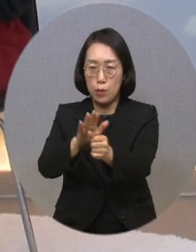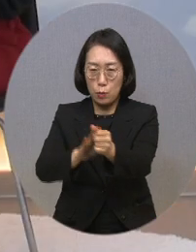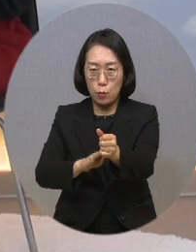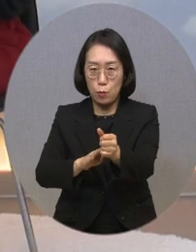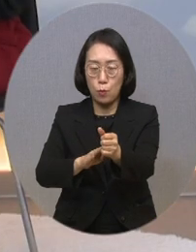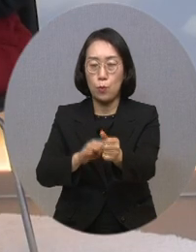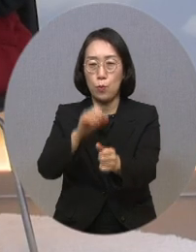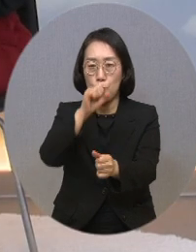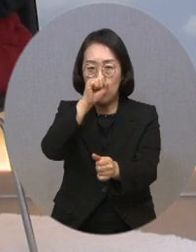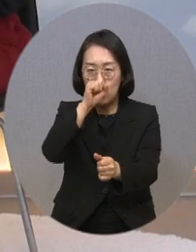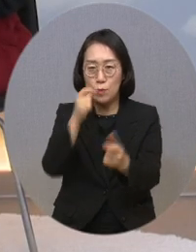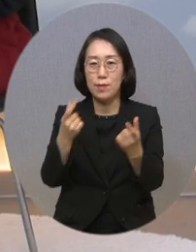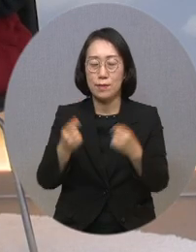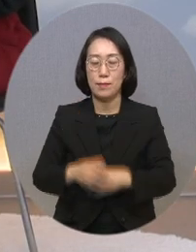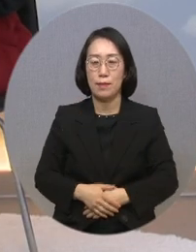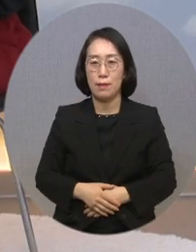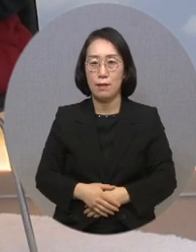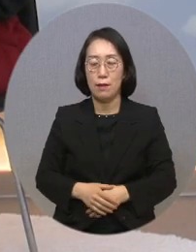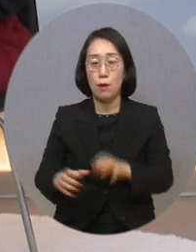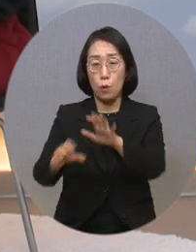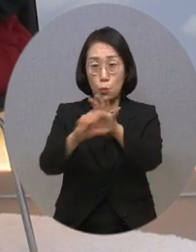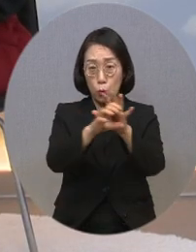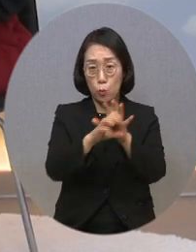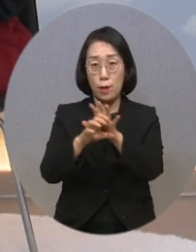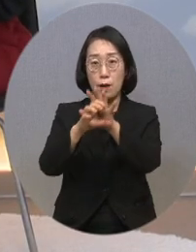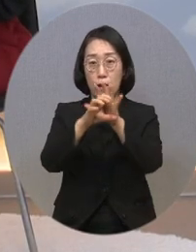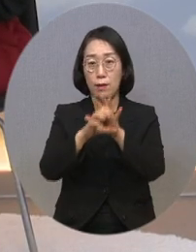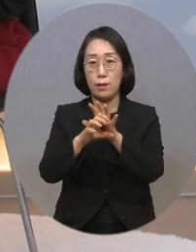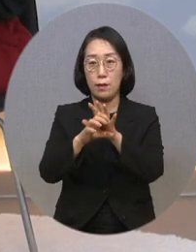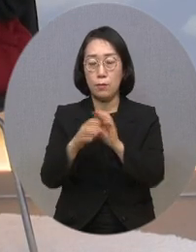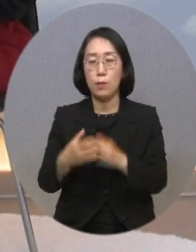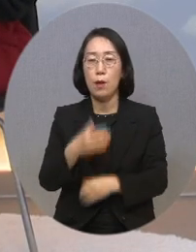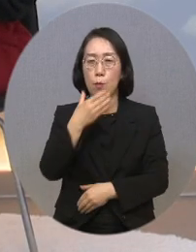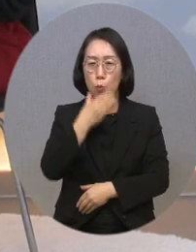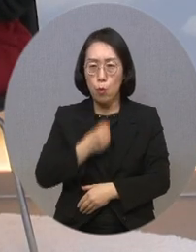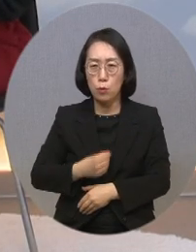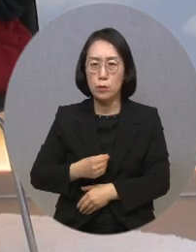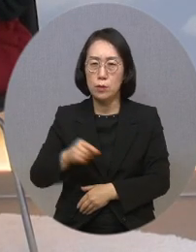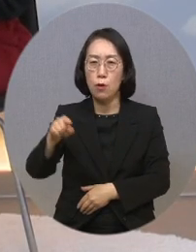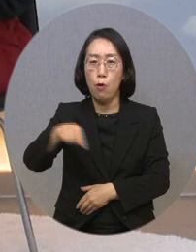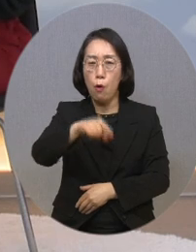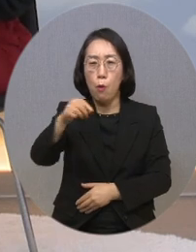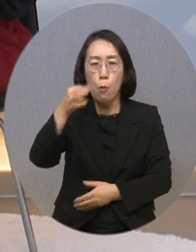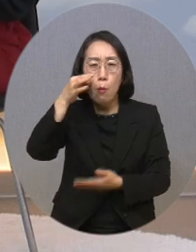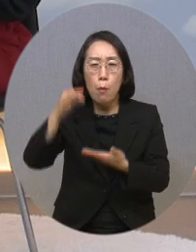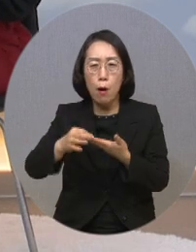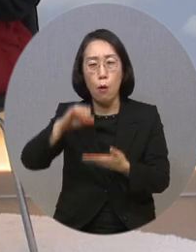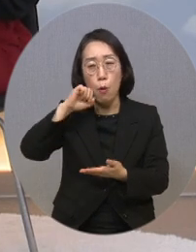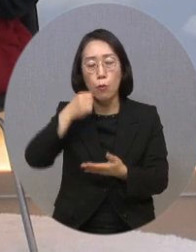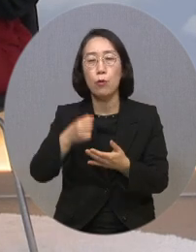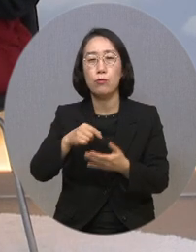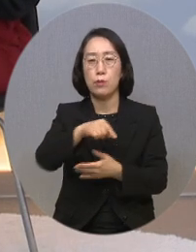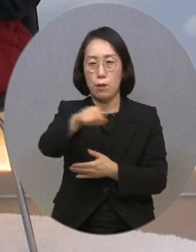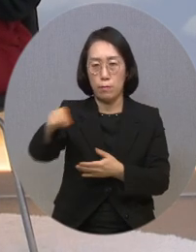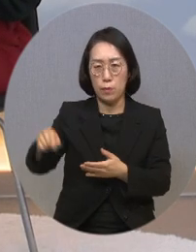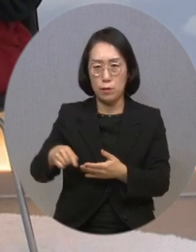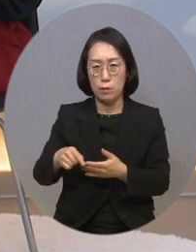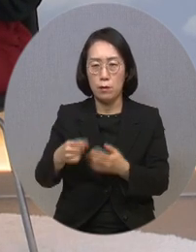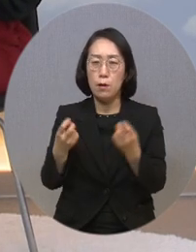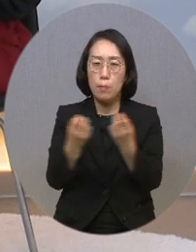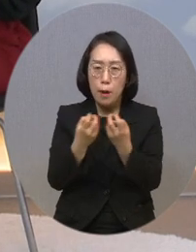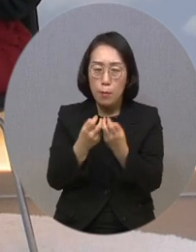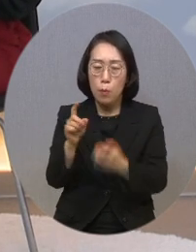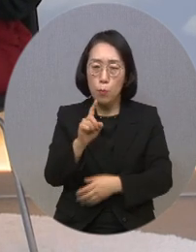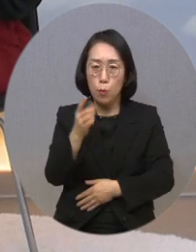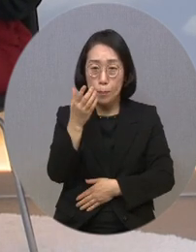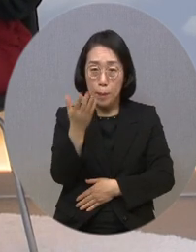네. 코로나19로 인한 복지 사각지대 확대에 따른 대책이 혹시 있으실까요? 그렇죠. 그동안에